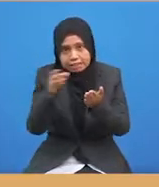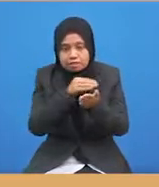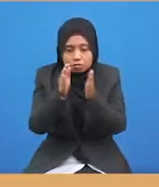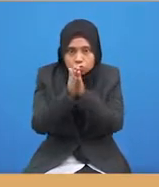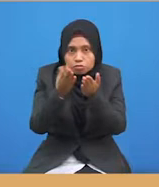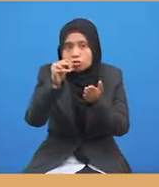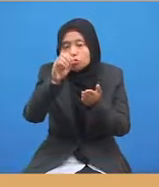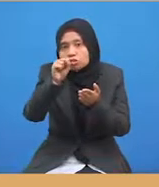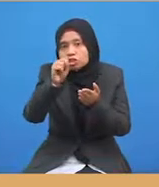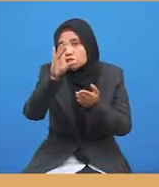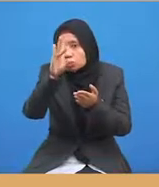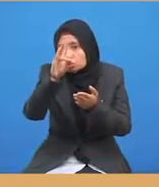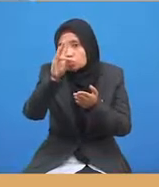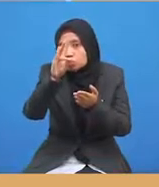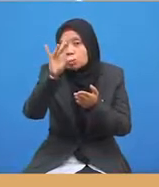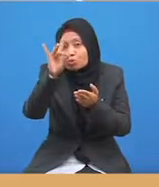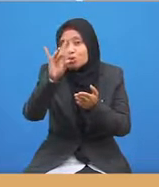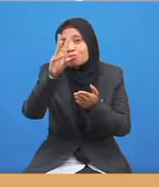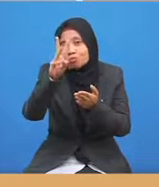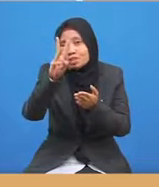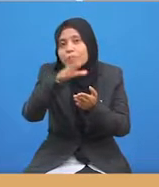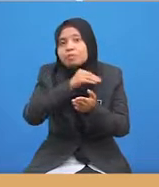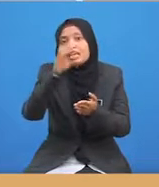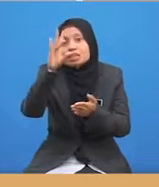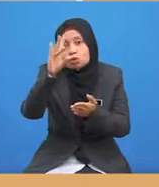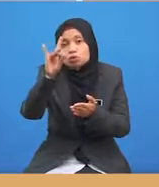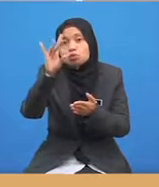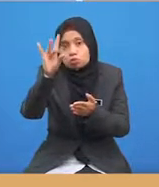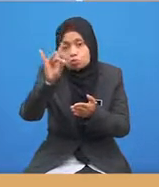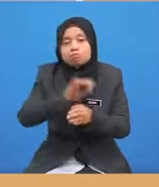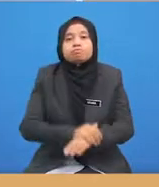muka surat 76 dan 77?